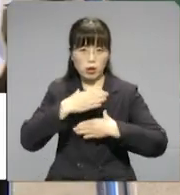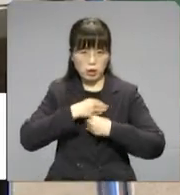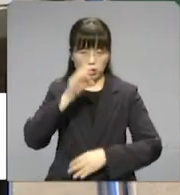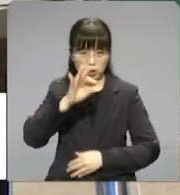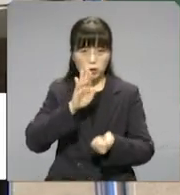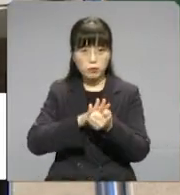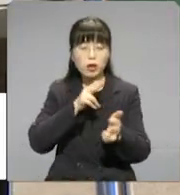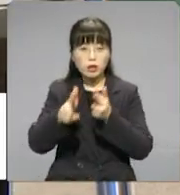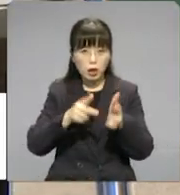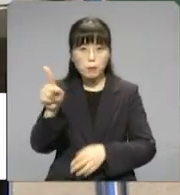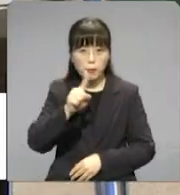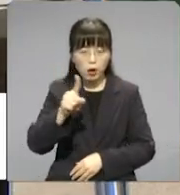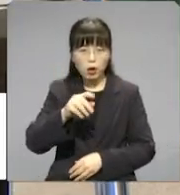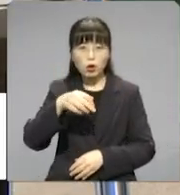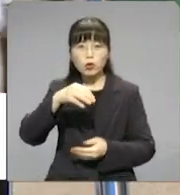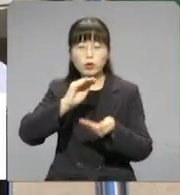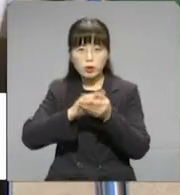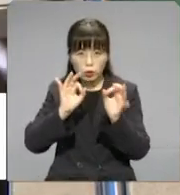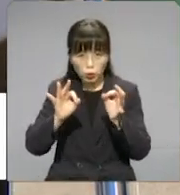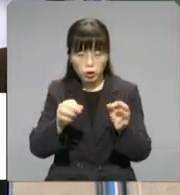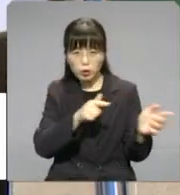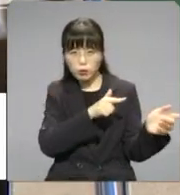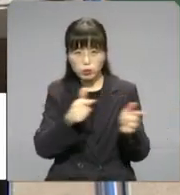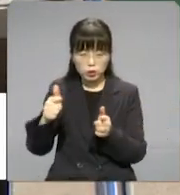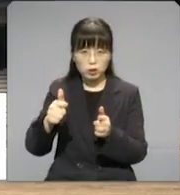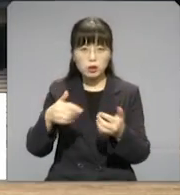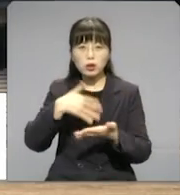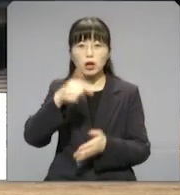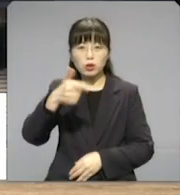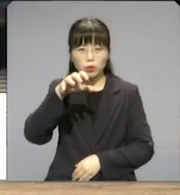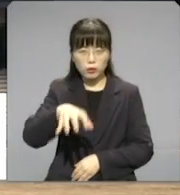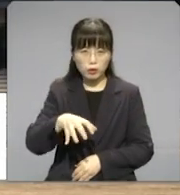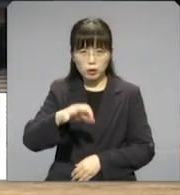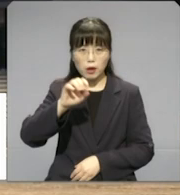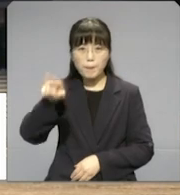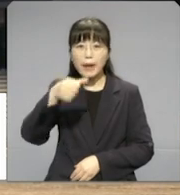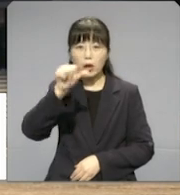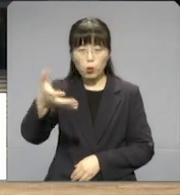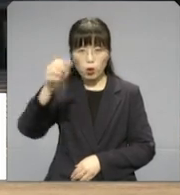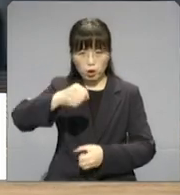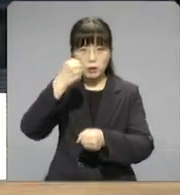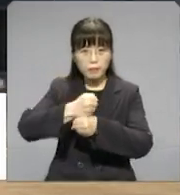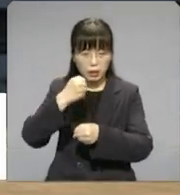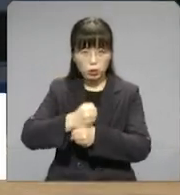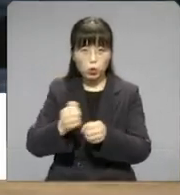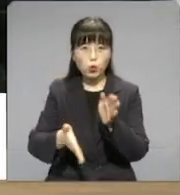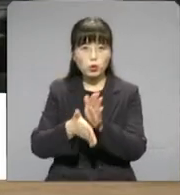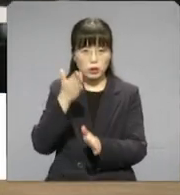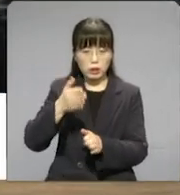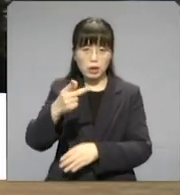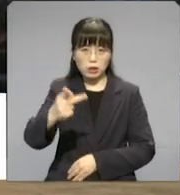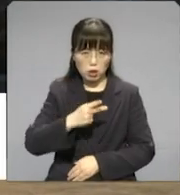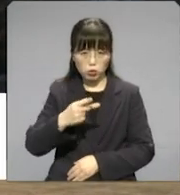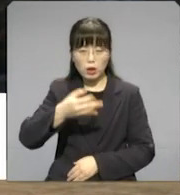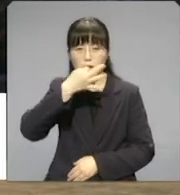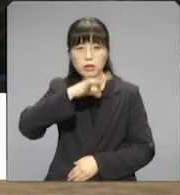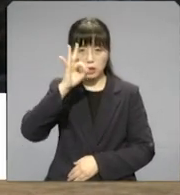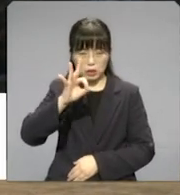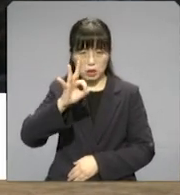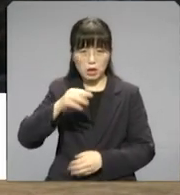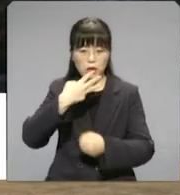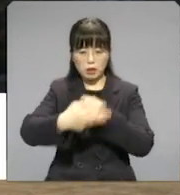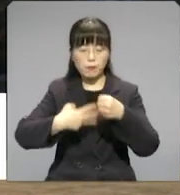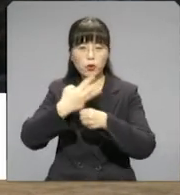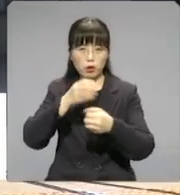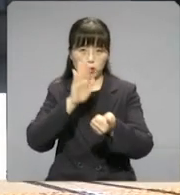경영안정자금 지원 사업은 신한농협, 우리은행 등 6곳이 재원 105억 원을 출연하고 시가 대출에 대한 이자 비용을